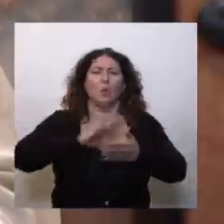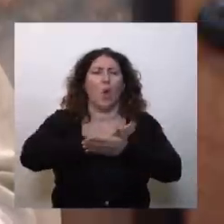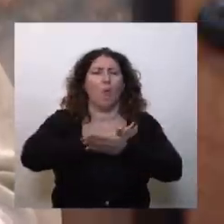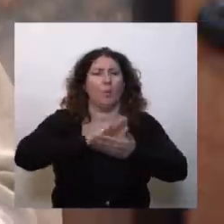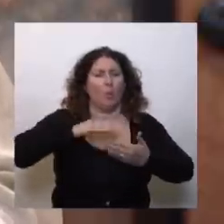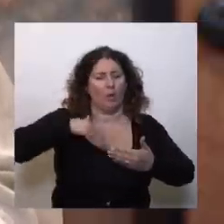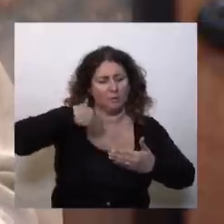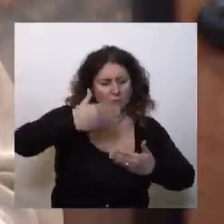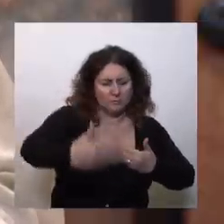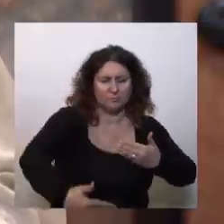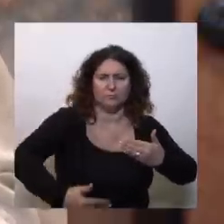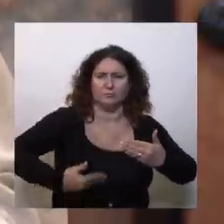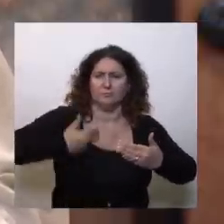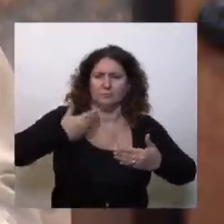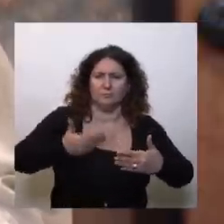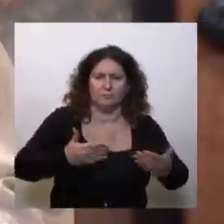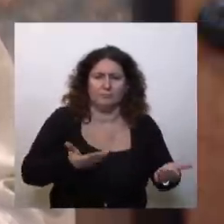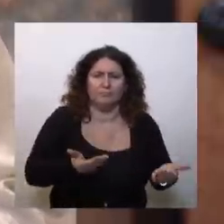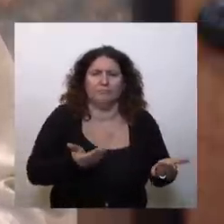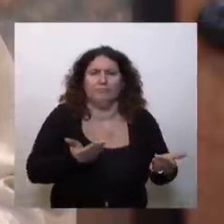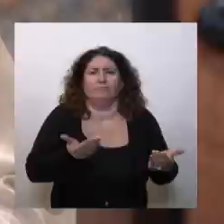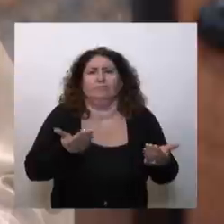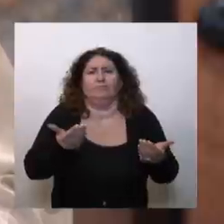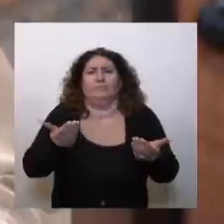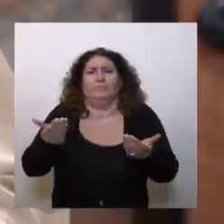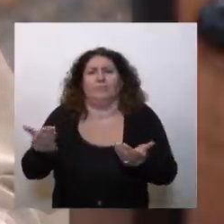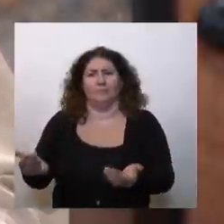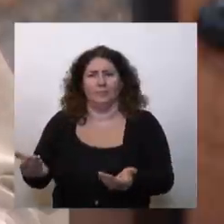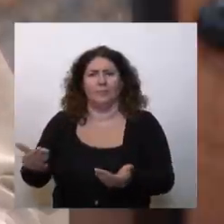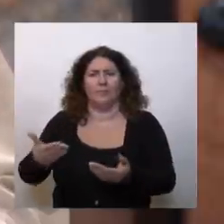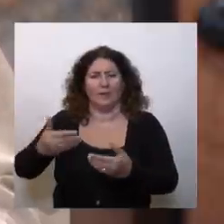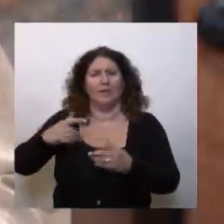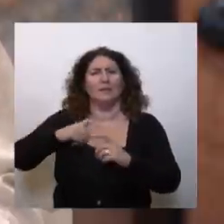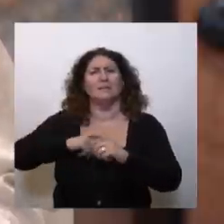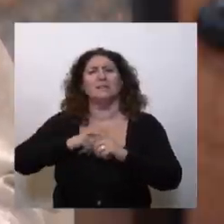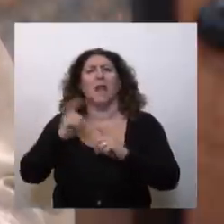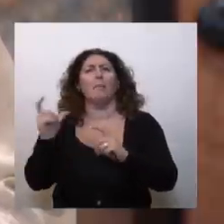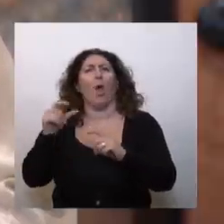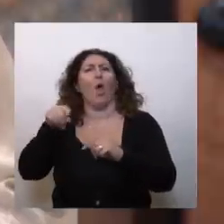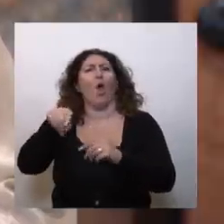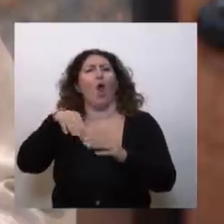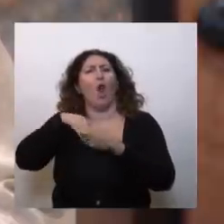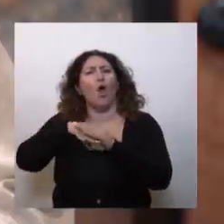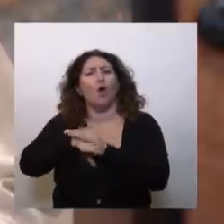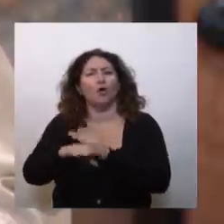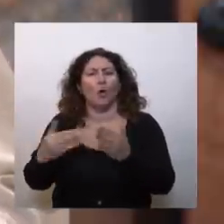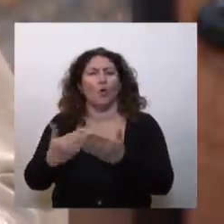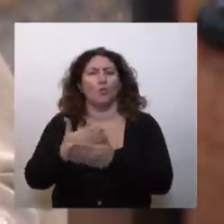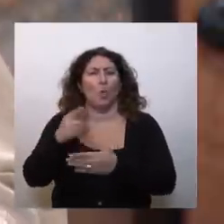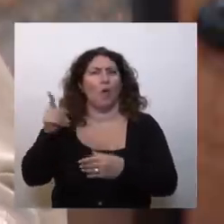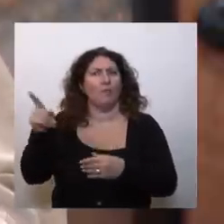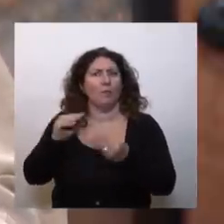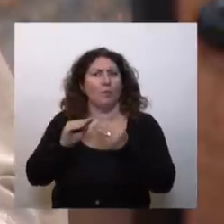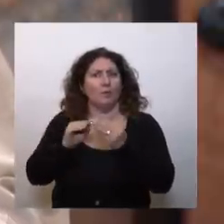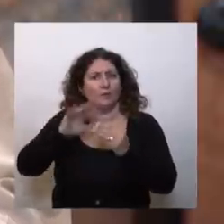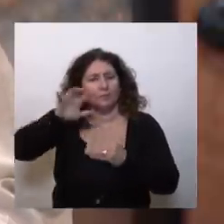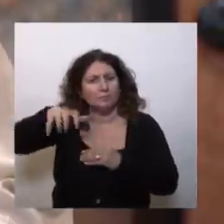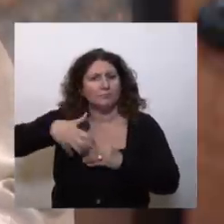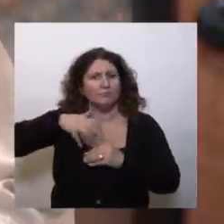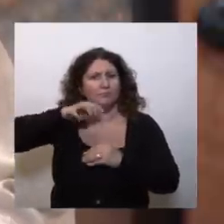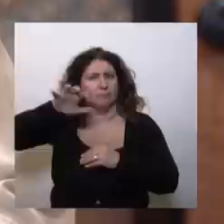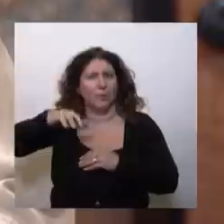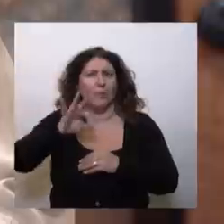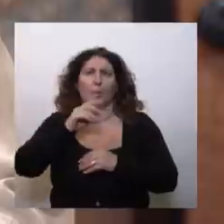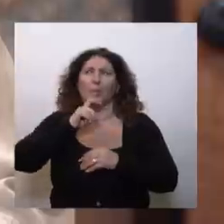pulito e lo depose nel suo sepolcro nuovo che si era fatto scavare nella